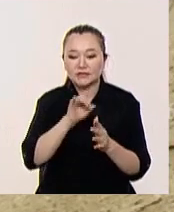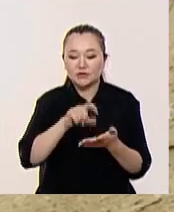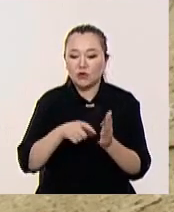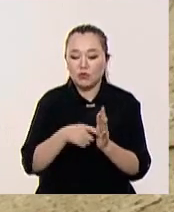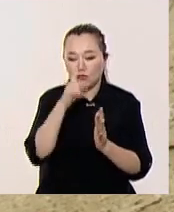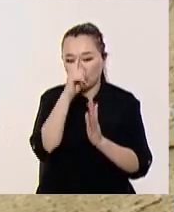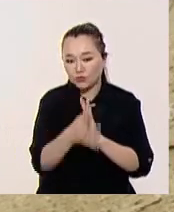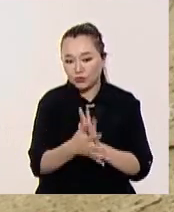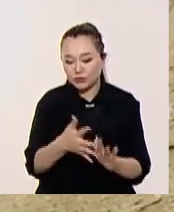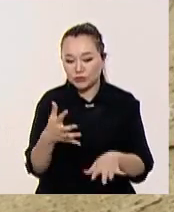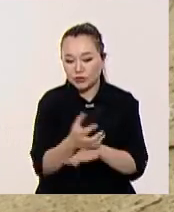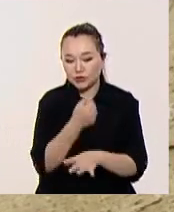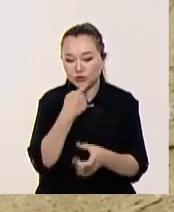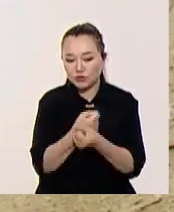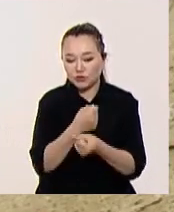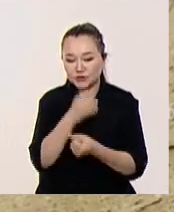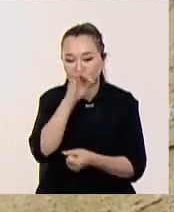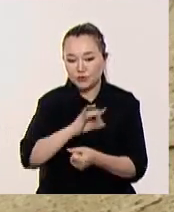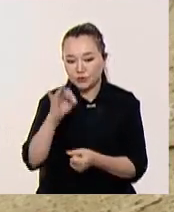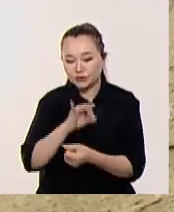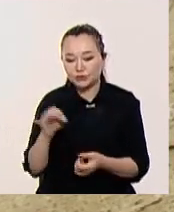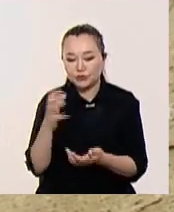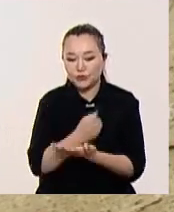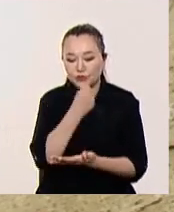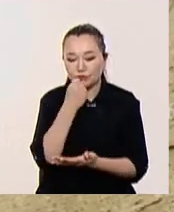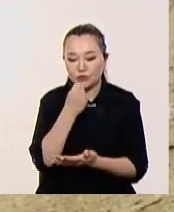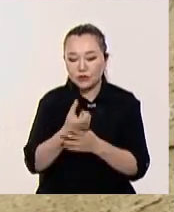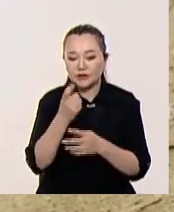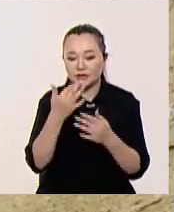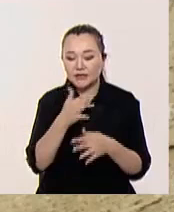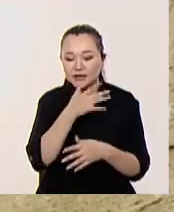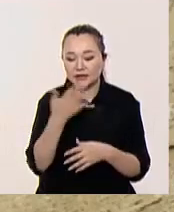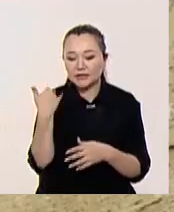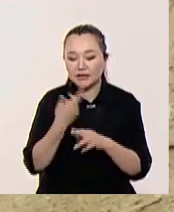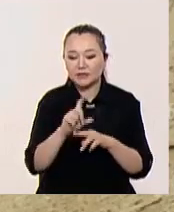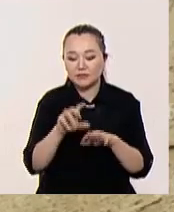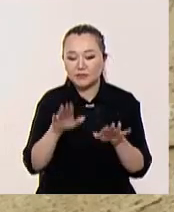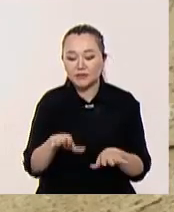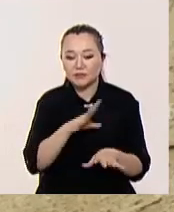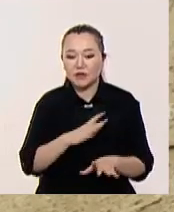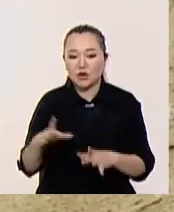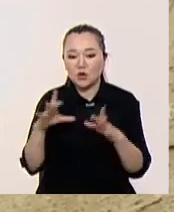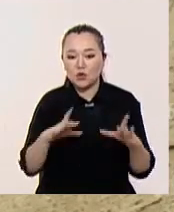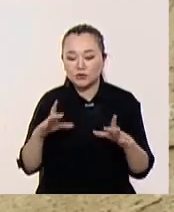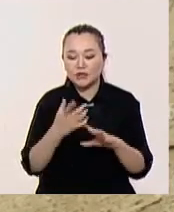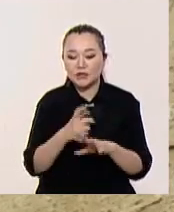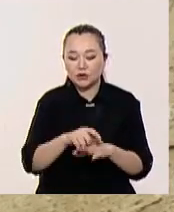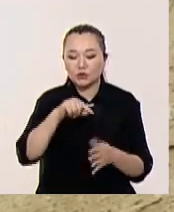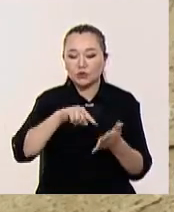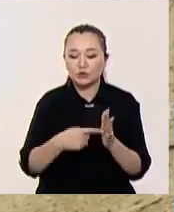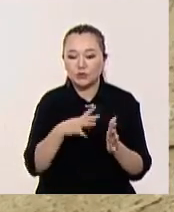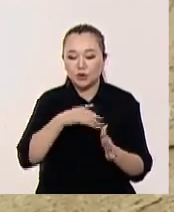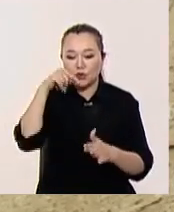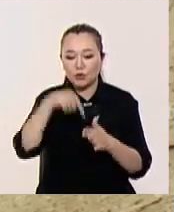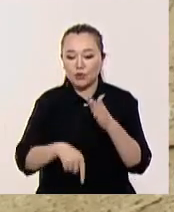понял что найдено им кость историческая находка несколько лет назад на этом месте было озеро и в этой точке было самое